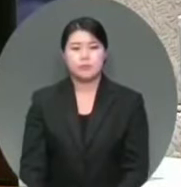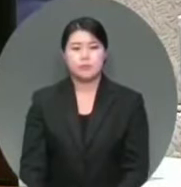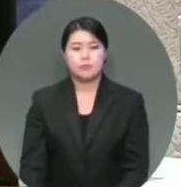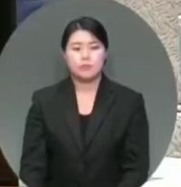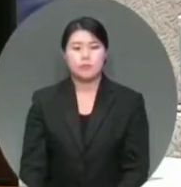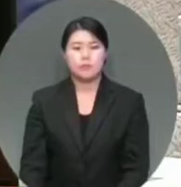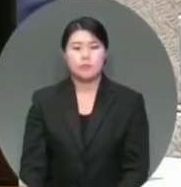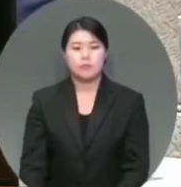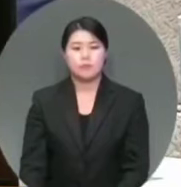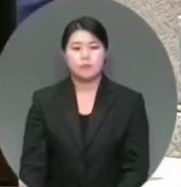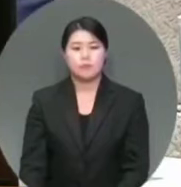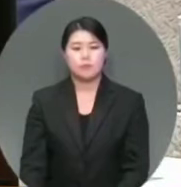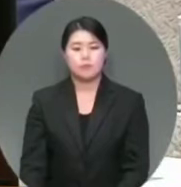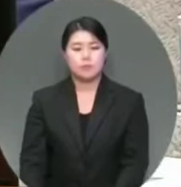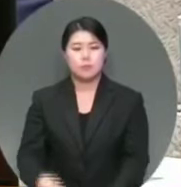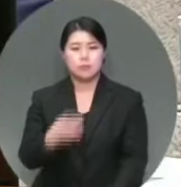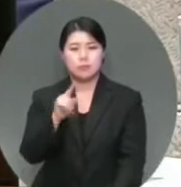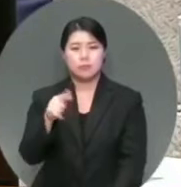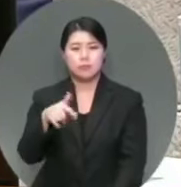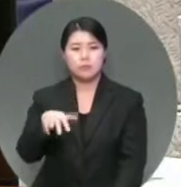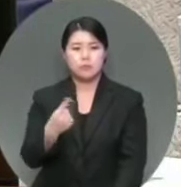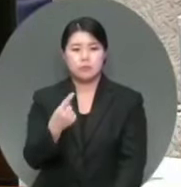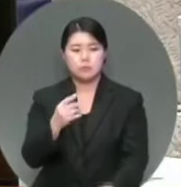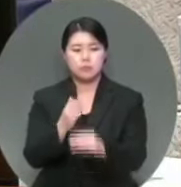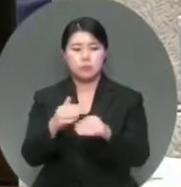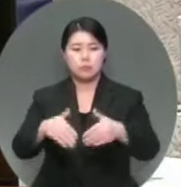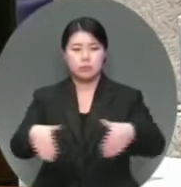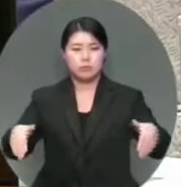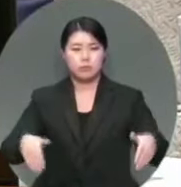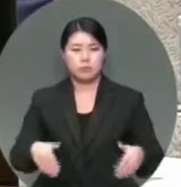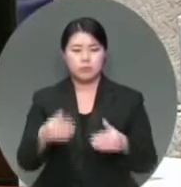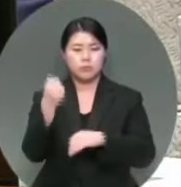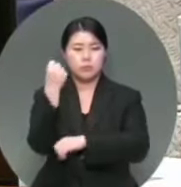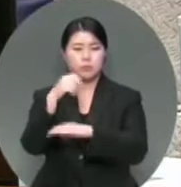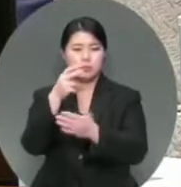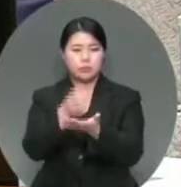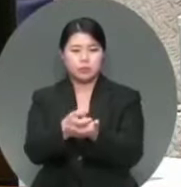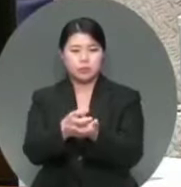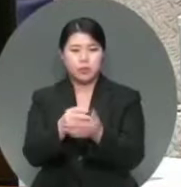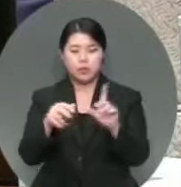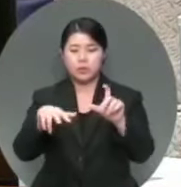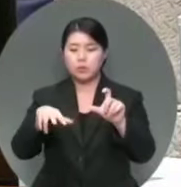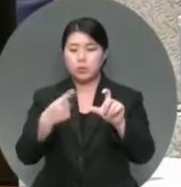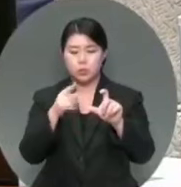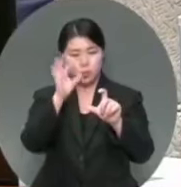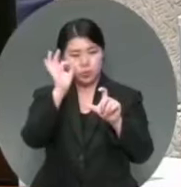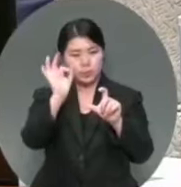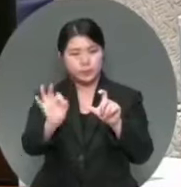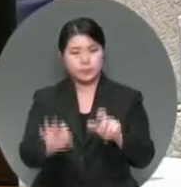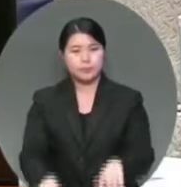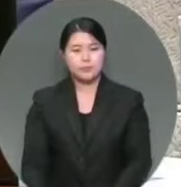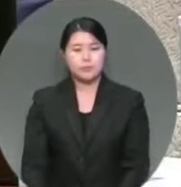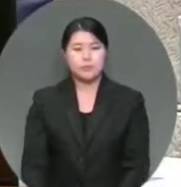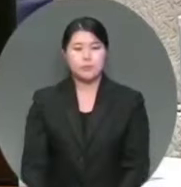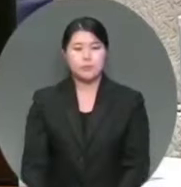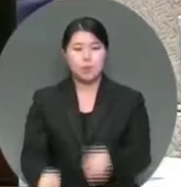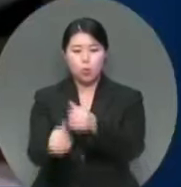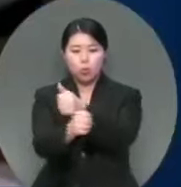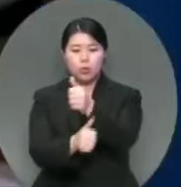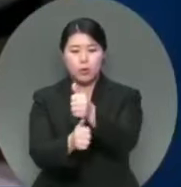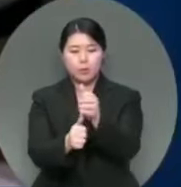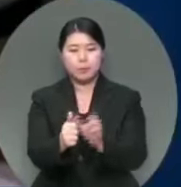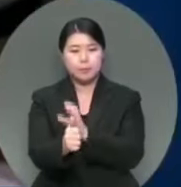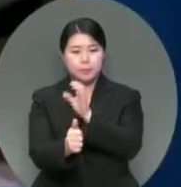부총리님 이게 지금 탄소중립 녹색성장기본법인데요. 15조를 보시면 이 위원을 위촉할